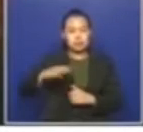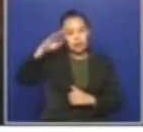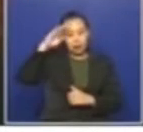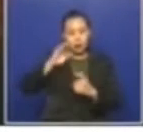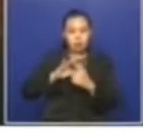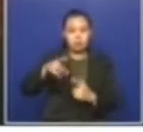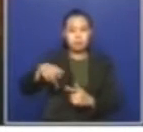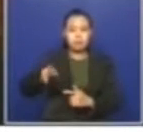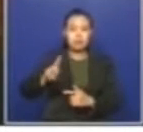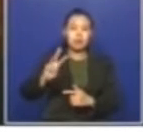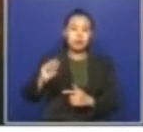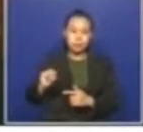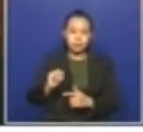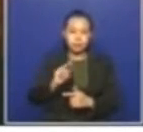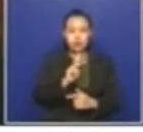ล